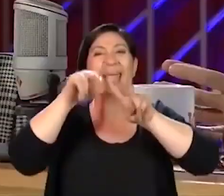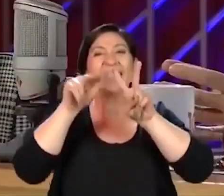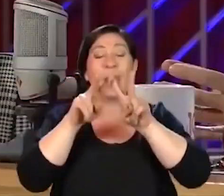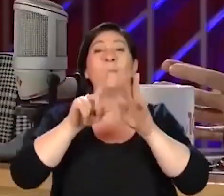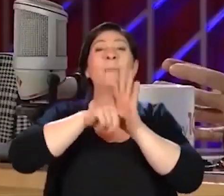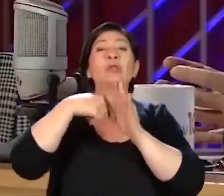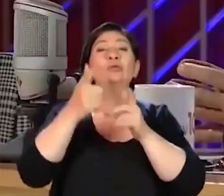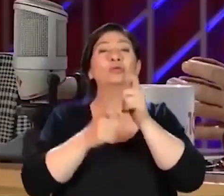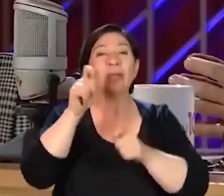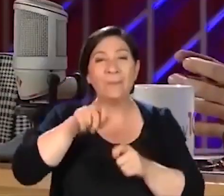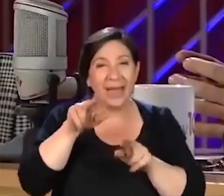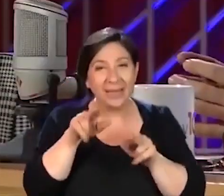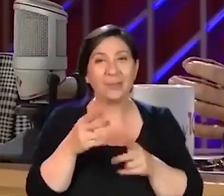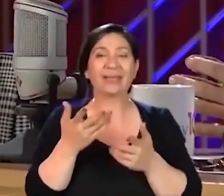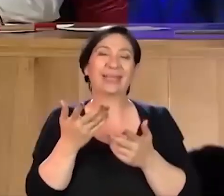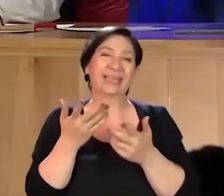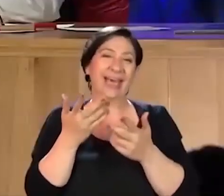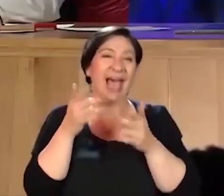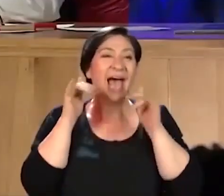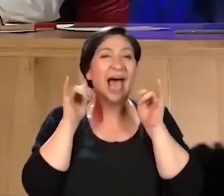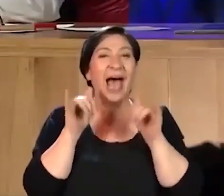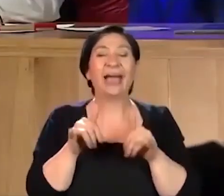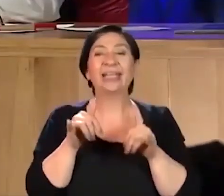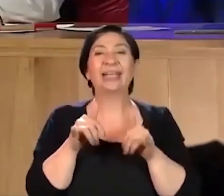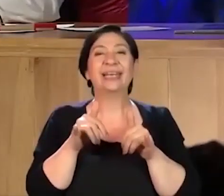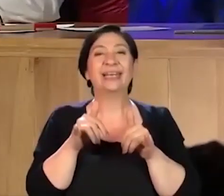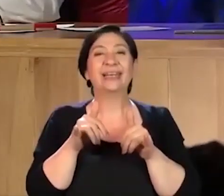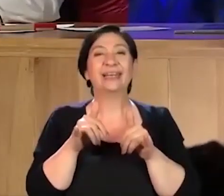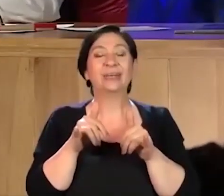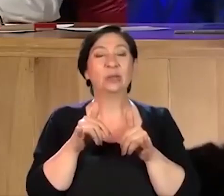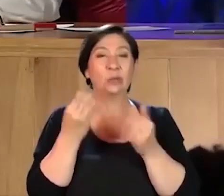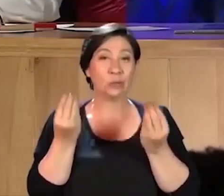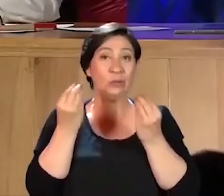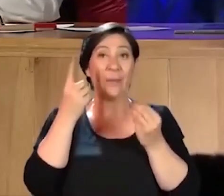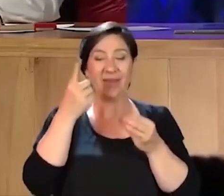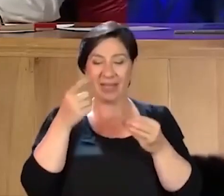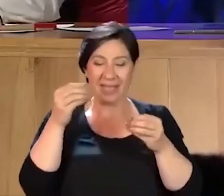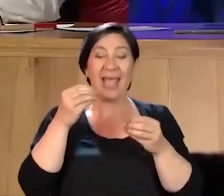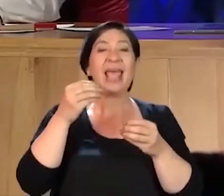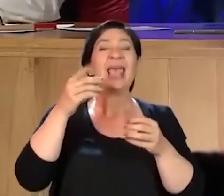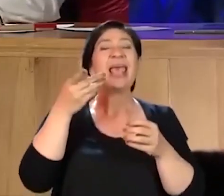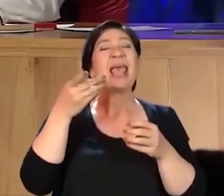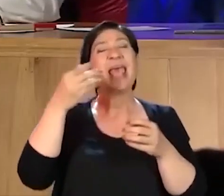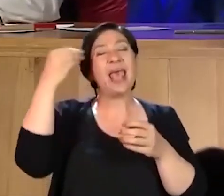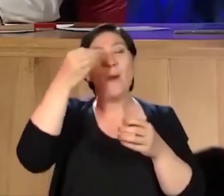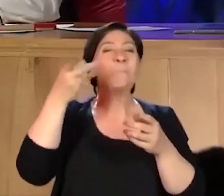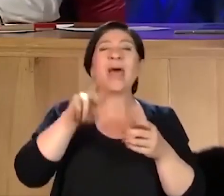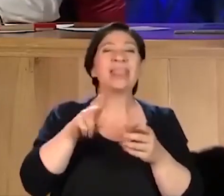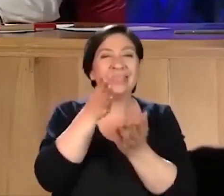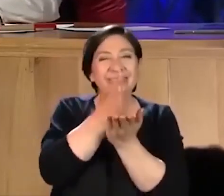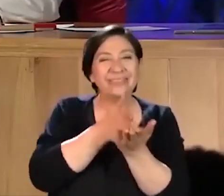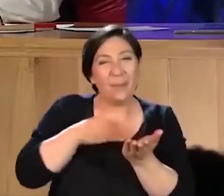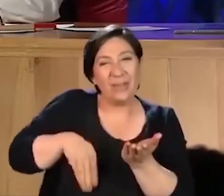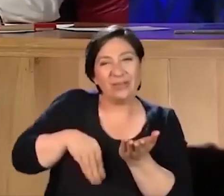ballı süt yapar gibi. Çok doğru. Değil mi? Aynı güzel bir meze İmam Bayıldı yapar gibi bizde bir terkip